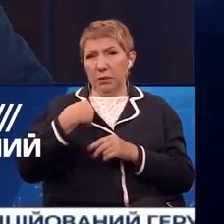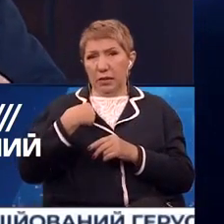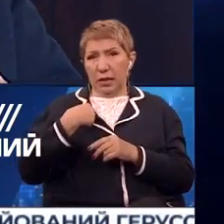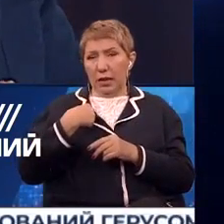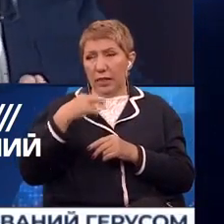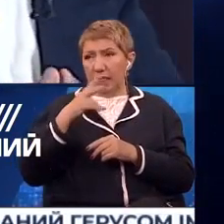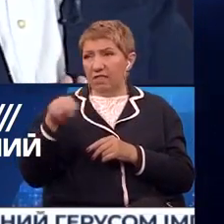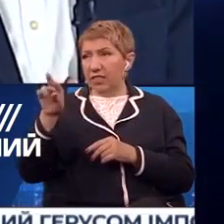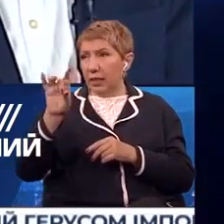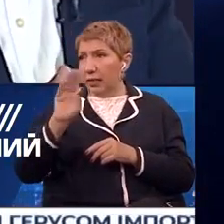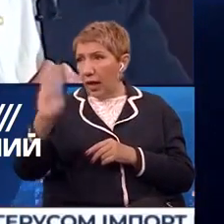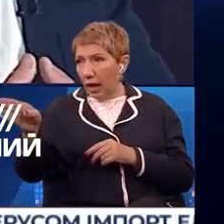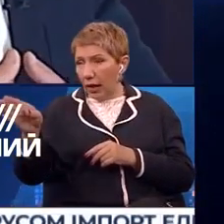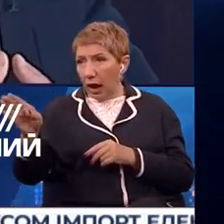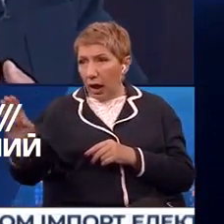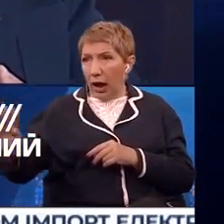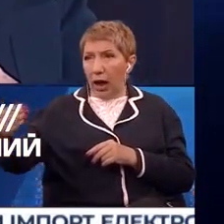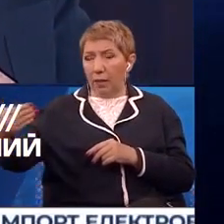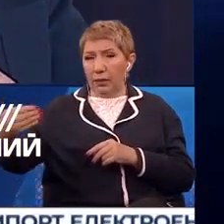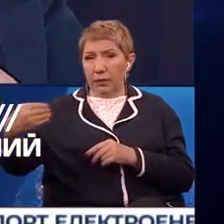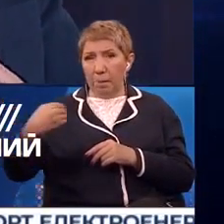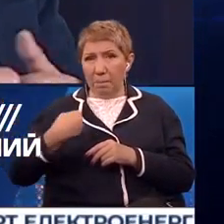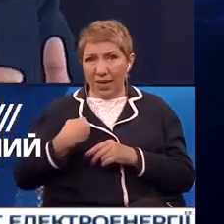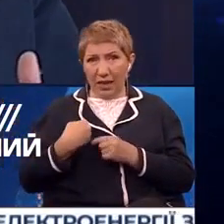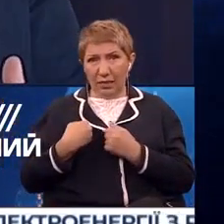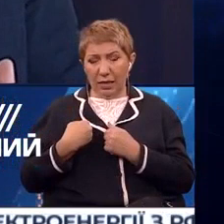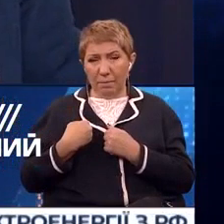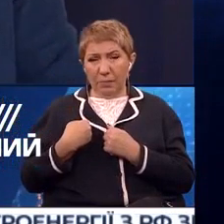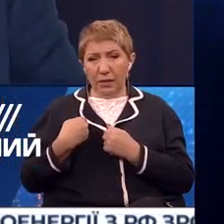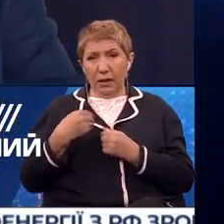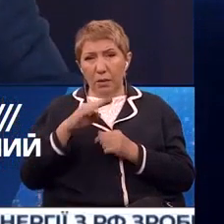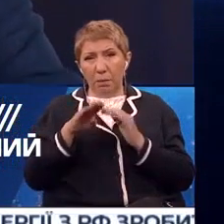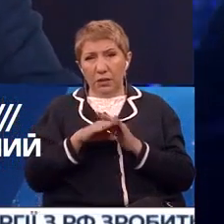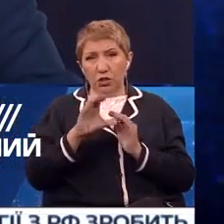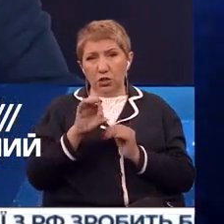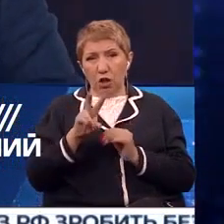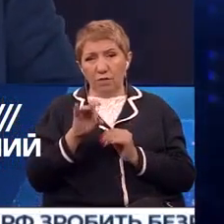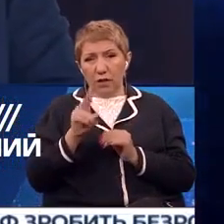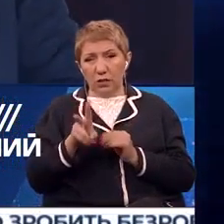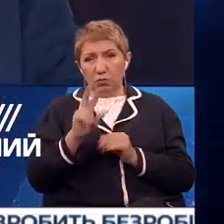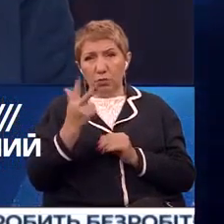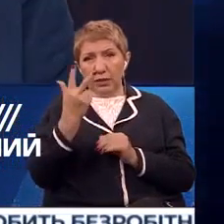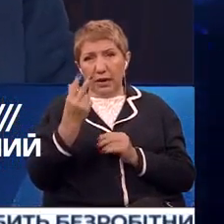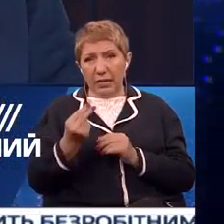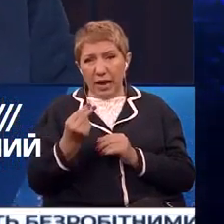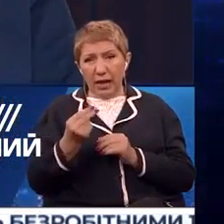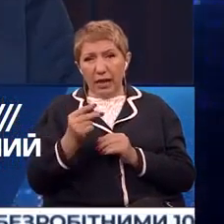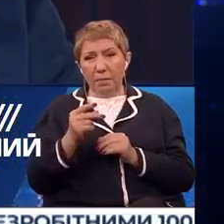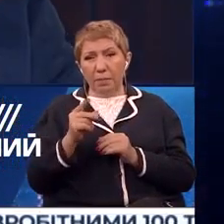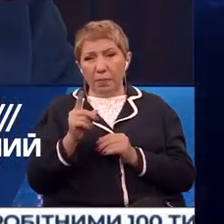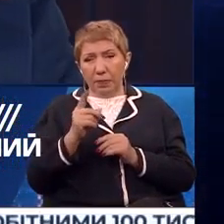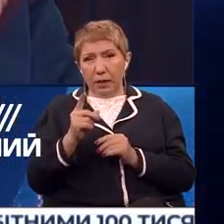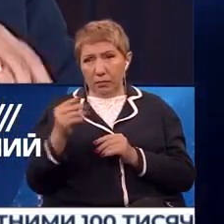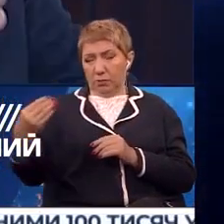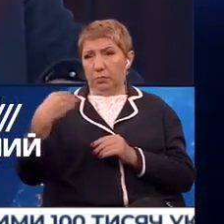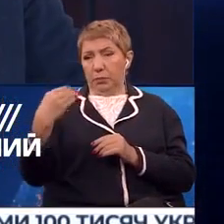а на блокпості 3А під Слов'янськом в 13-му році, щоб 3 дні на блокпості, який в український бік повернутий, а не в